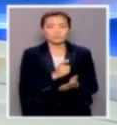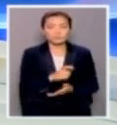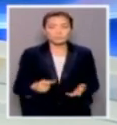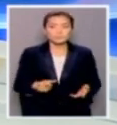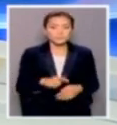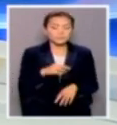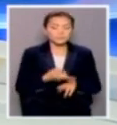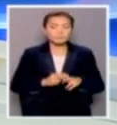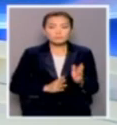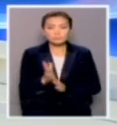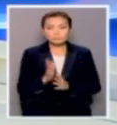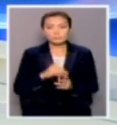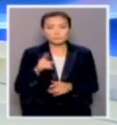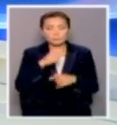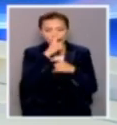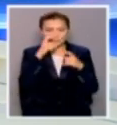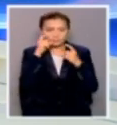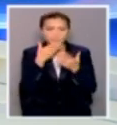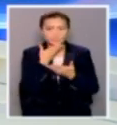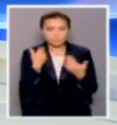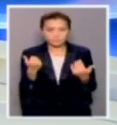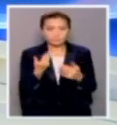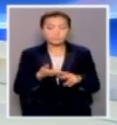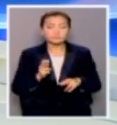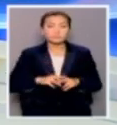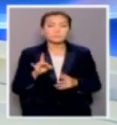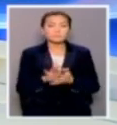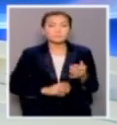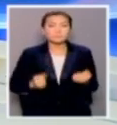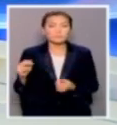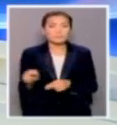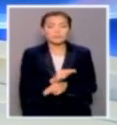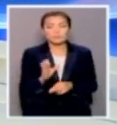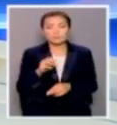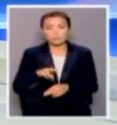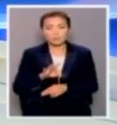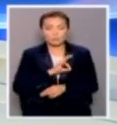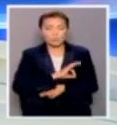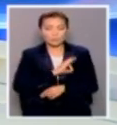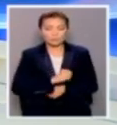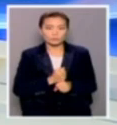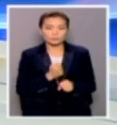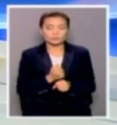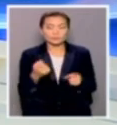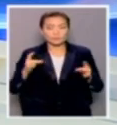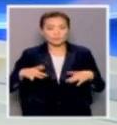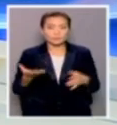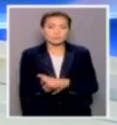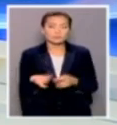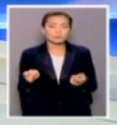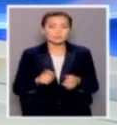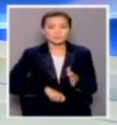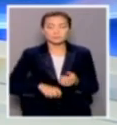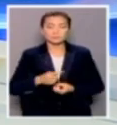қызметкерлердің қолдарында қолғап түгілі, беттерінде маска жоқ. Мұнымен қатар көлік жөнде орындарының да жұмысы қызу. Ал кафелер есігін жауып